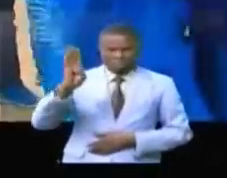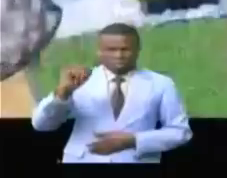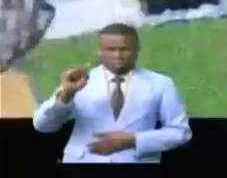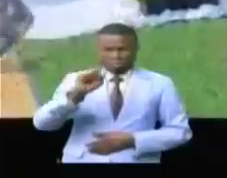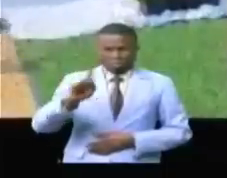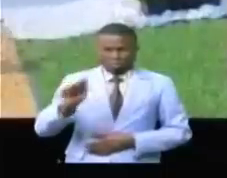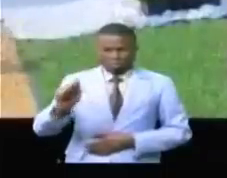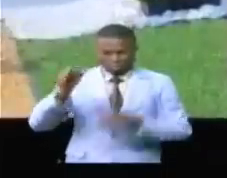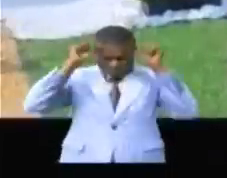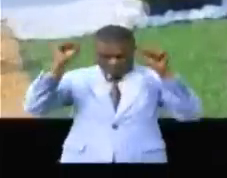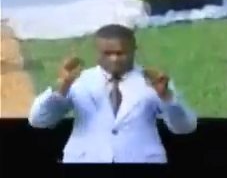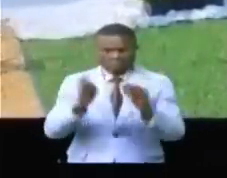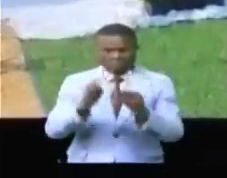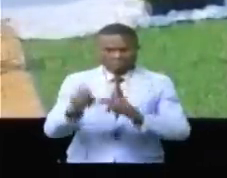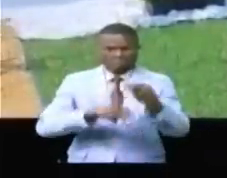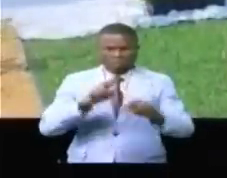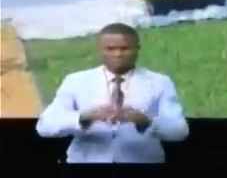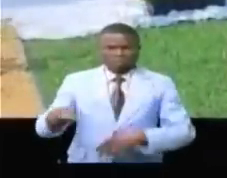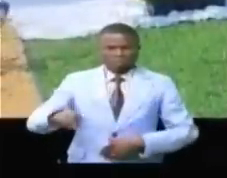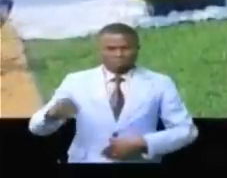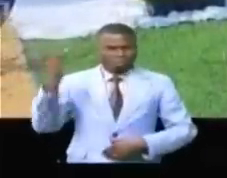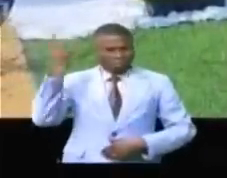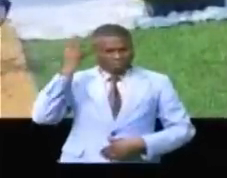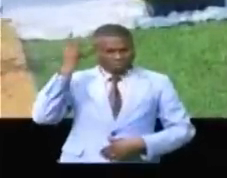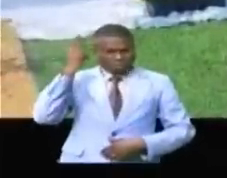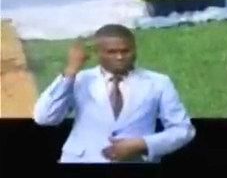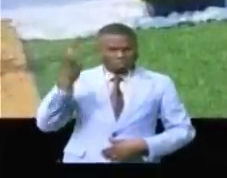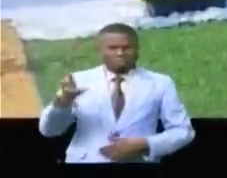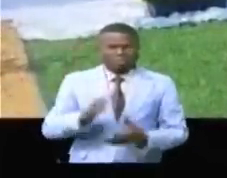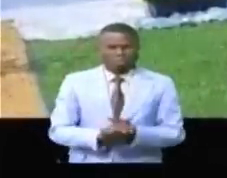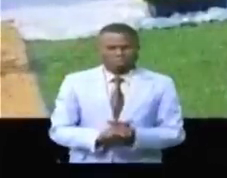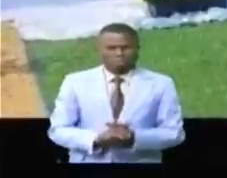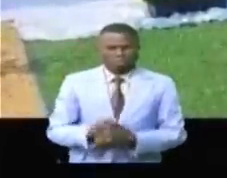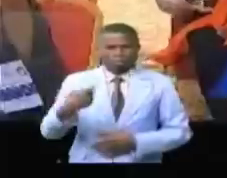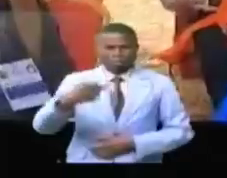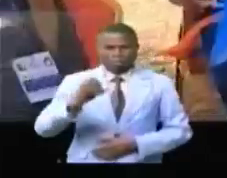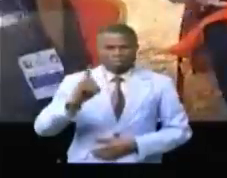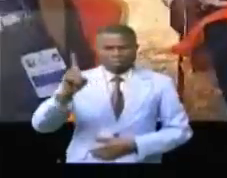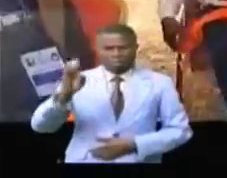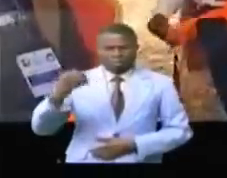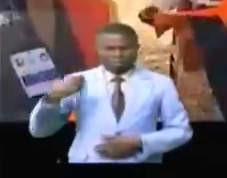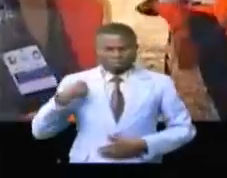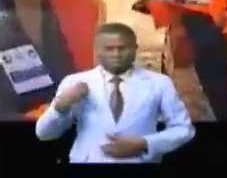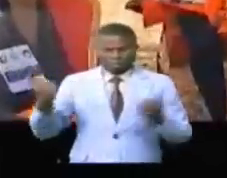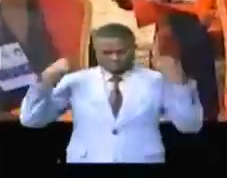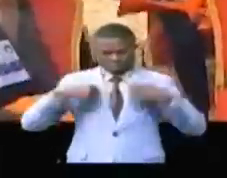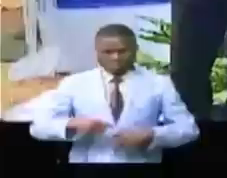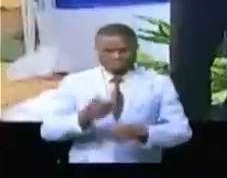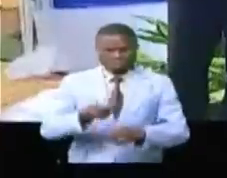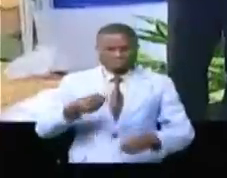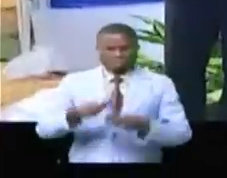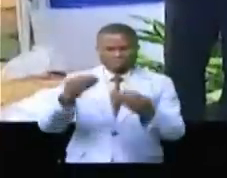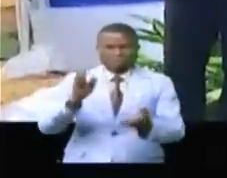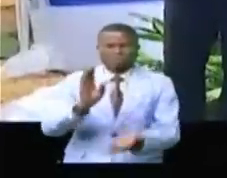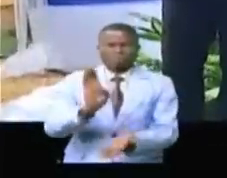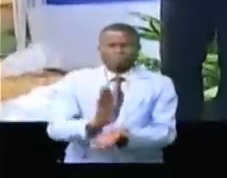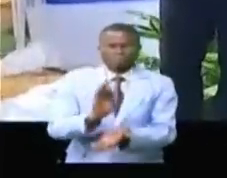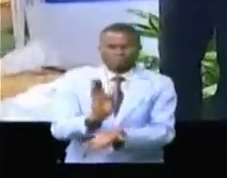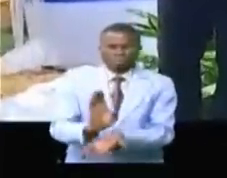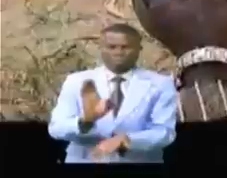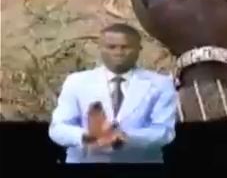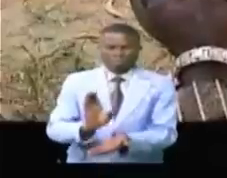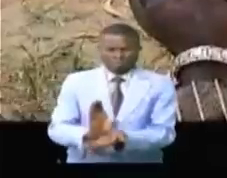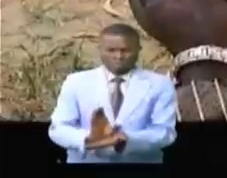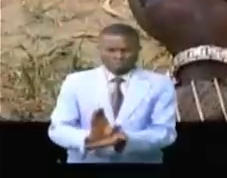président de l'Assemblée provinciale de Kinshasa, l'honorable Godin Poy, des tenues de travail avant la remise d'une attestation de